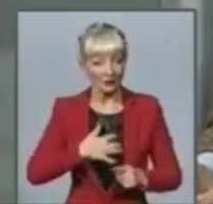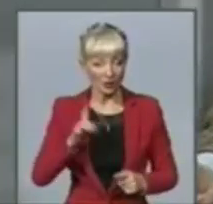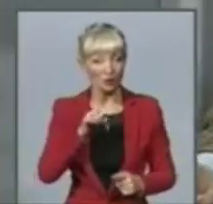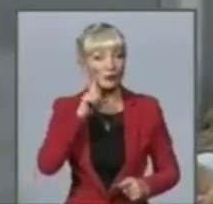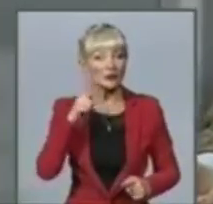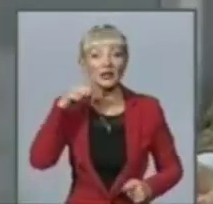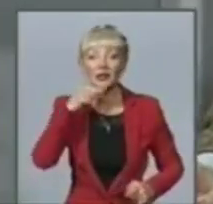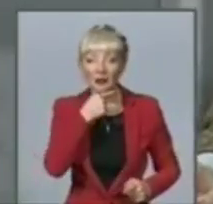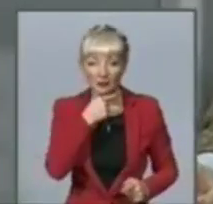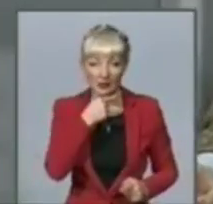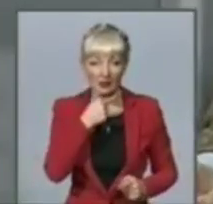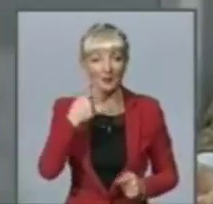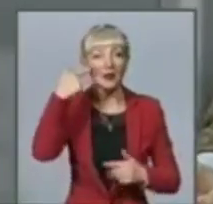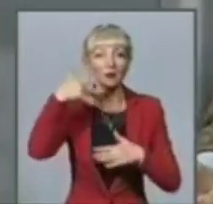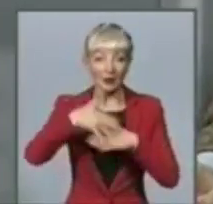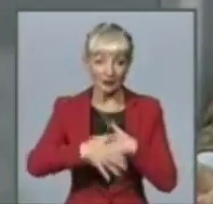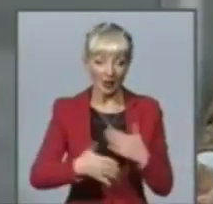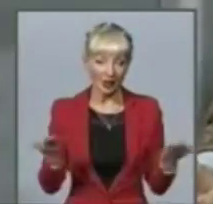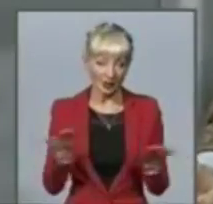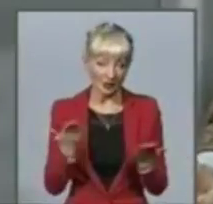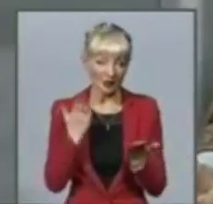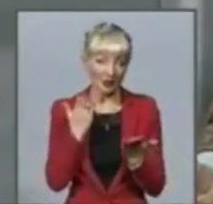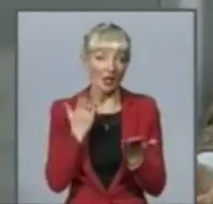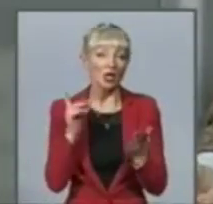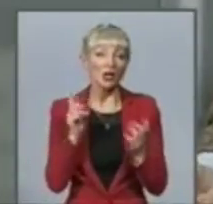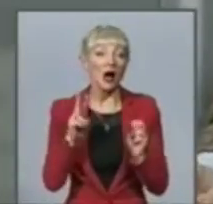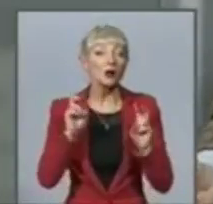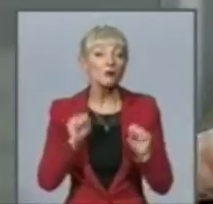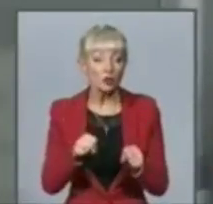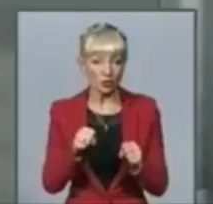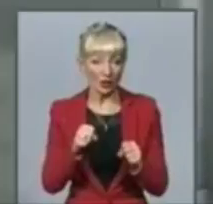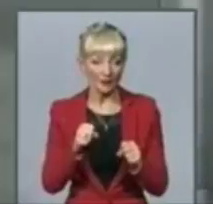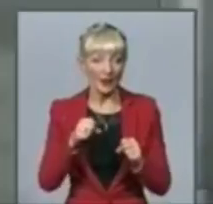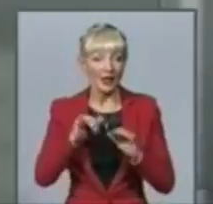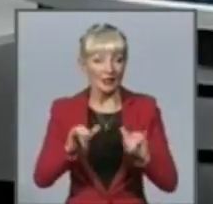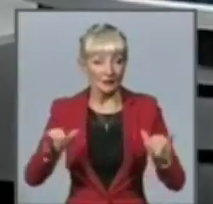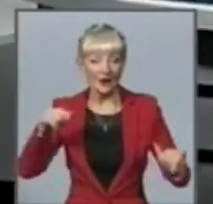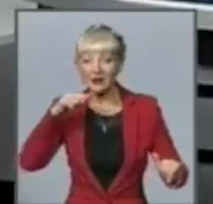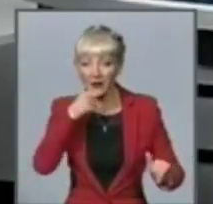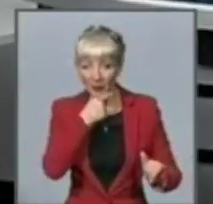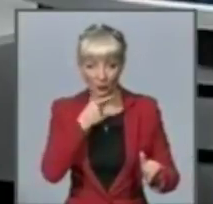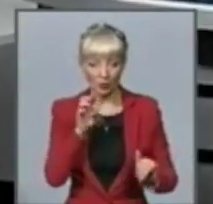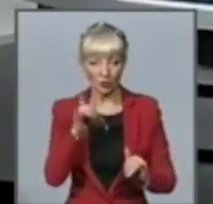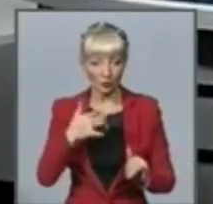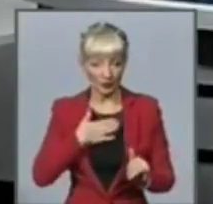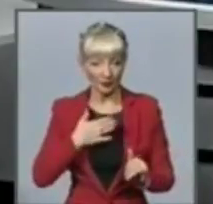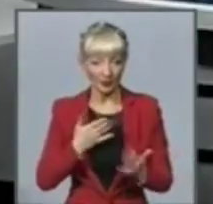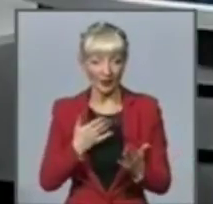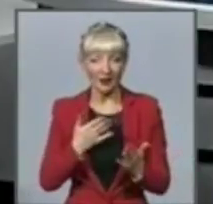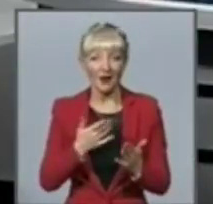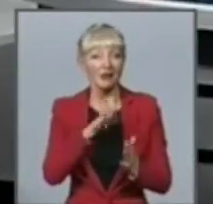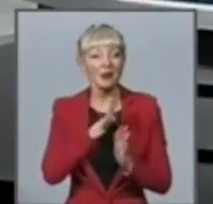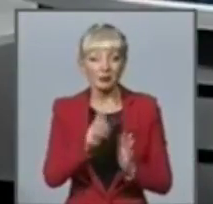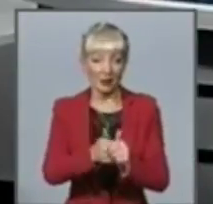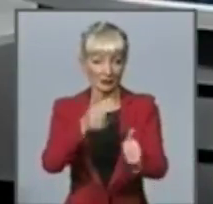молоді економісти розуміли, які є інструменти реальні економічного розвитку, щоб країна наша не була економічним аутсайдером, щоб вона не